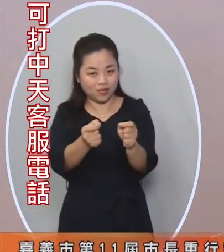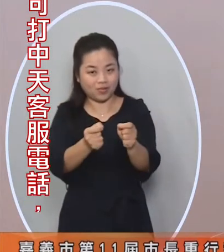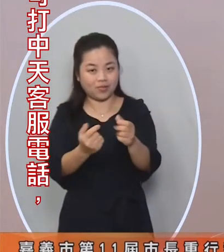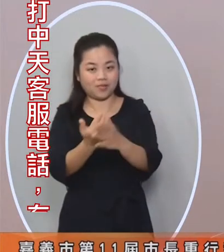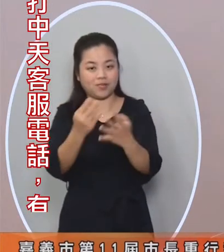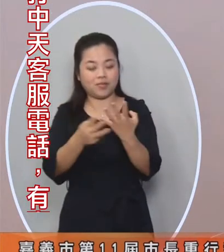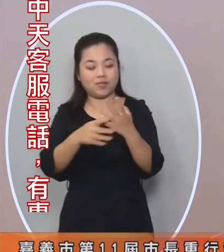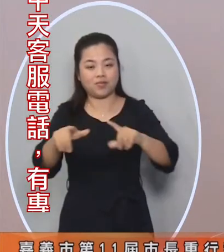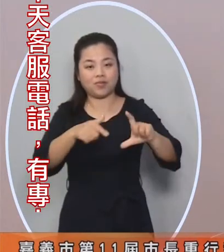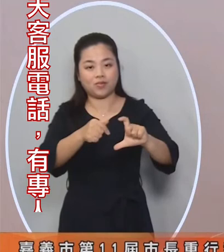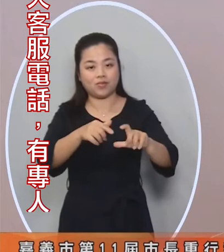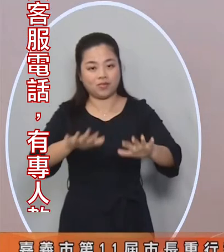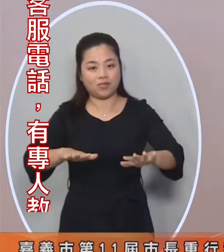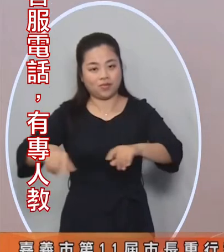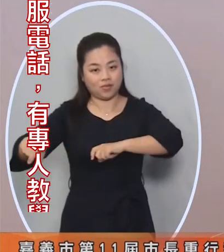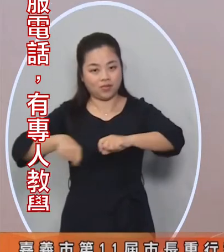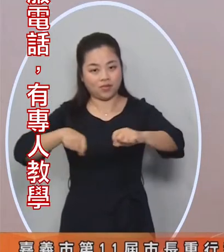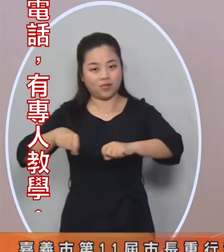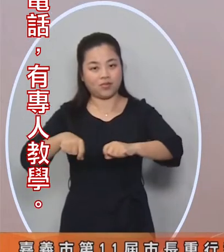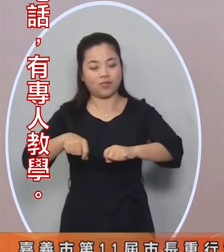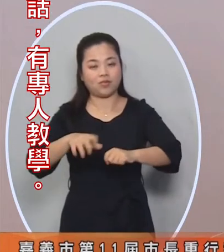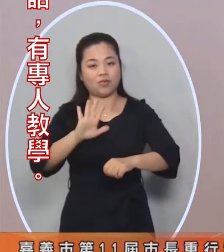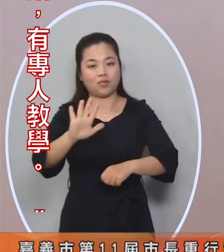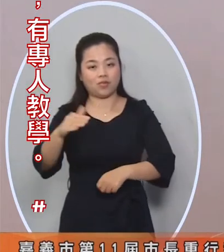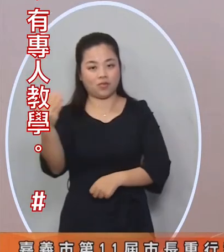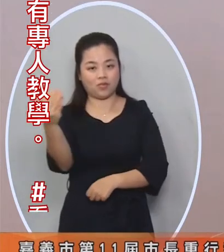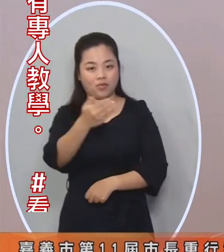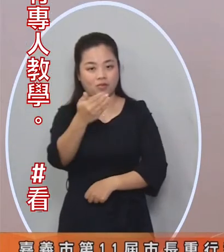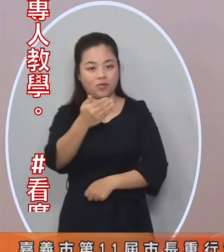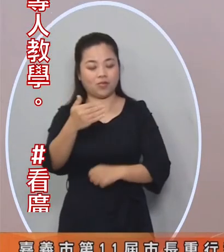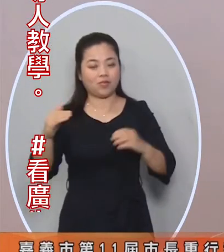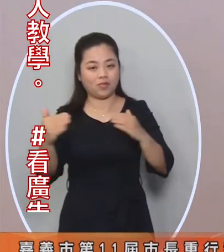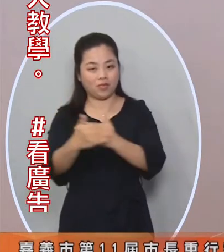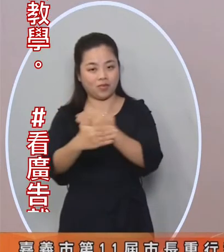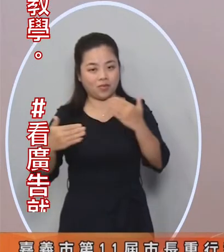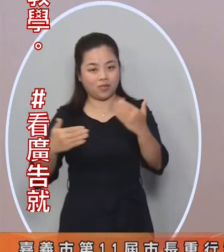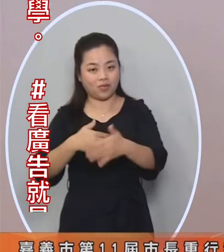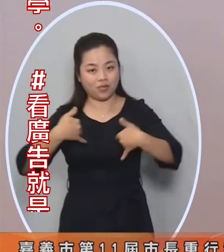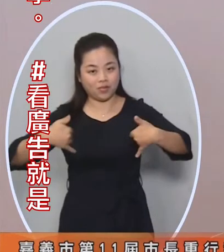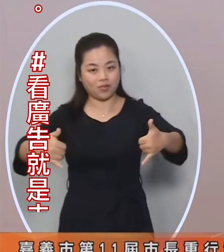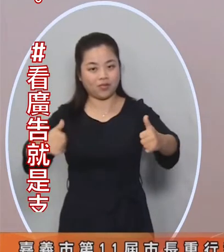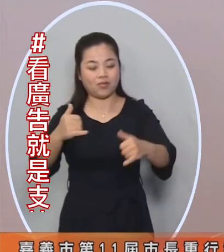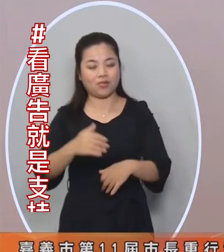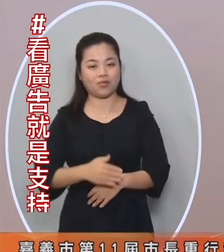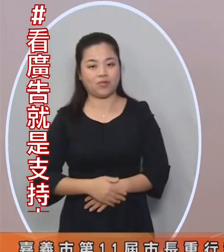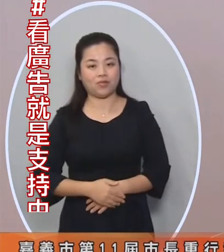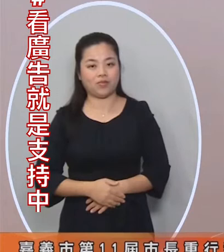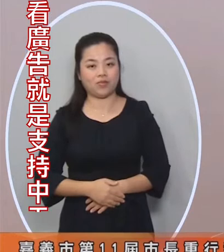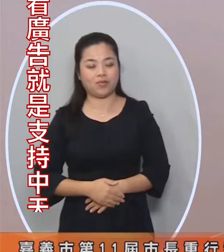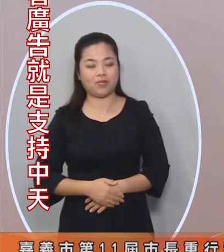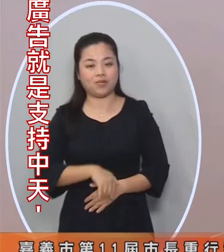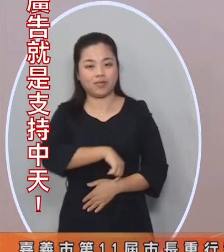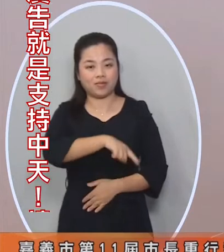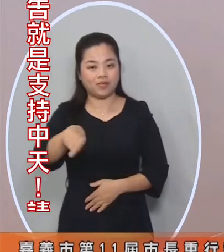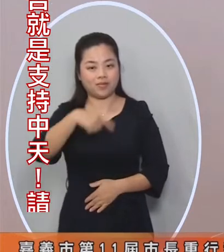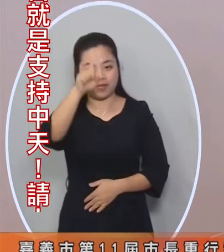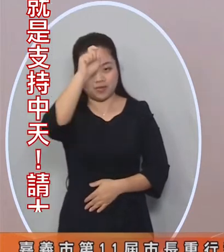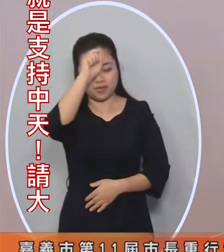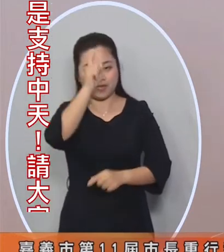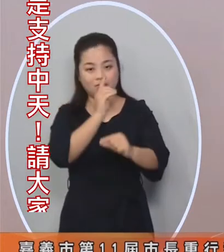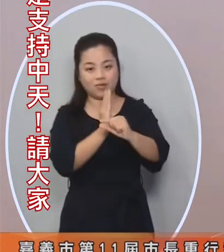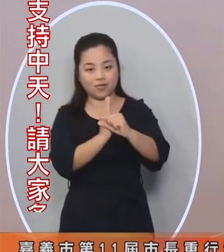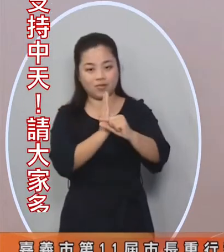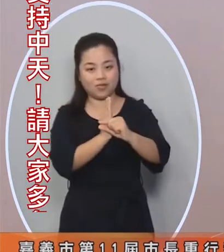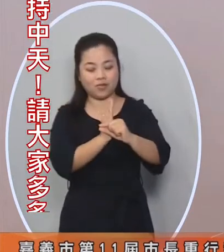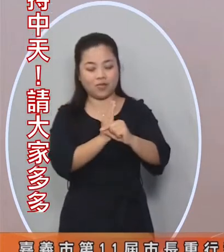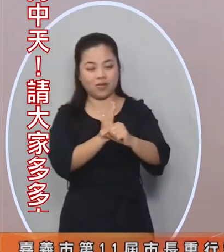前我们已经规划有高调的交通路网，那我们希望在这中间有一个最重要，其